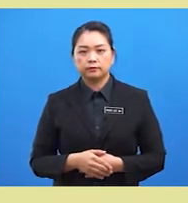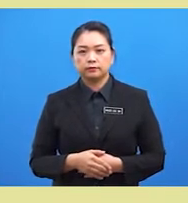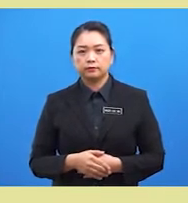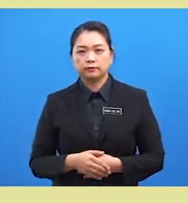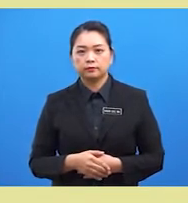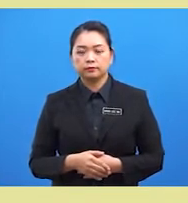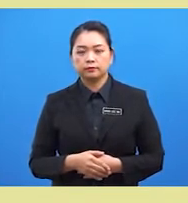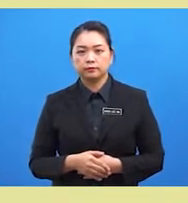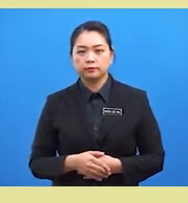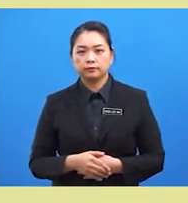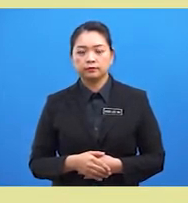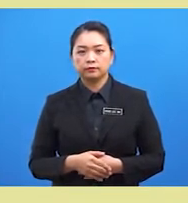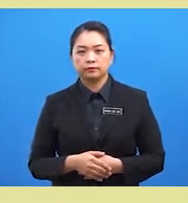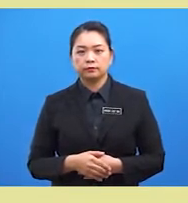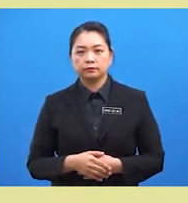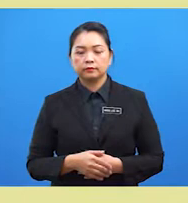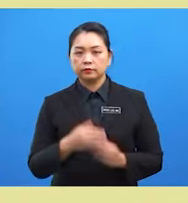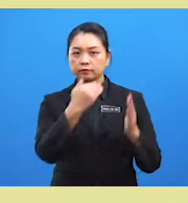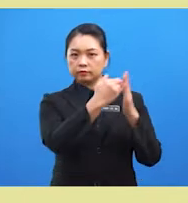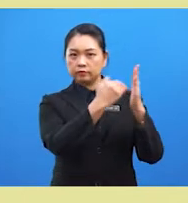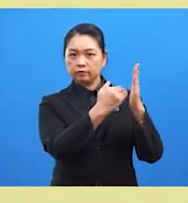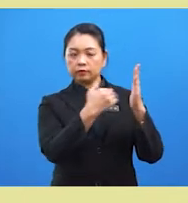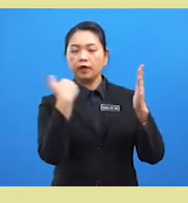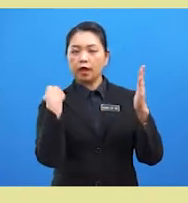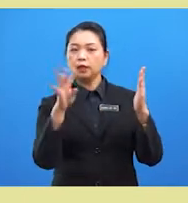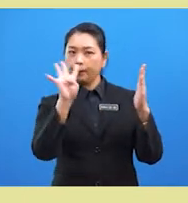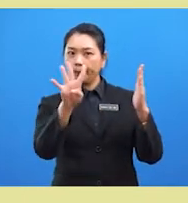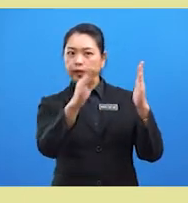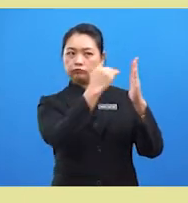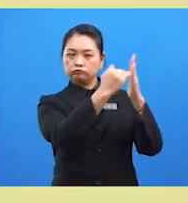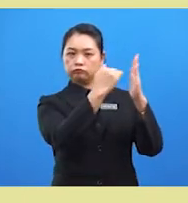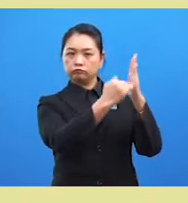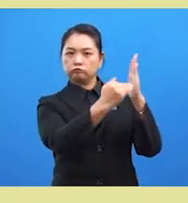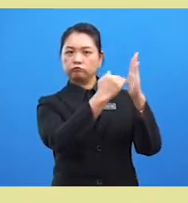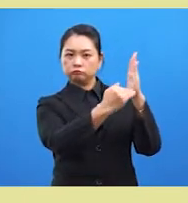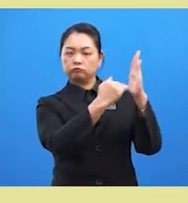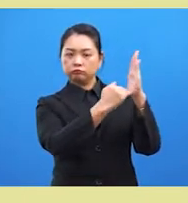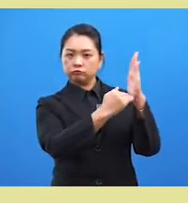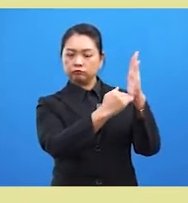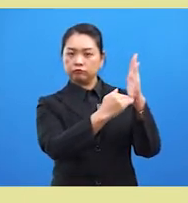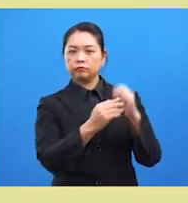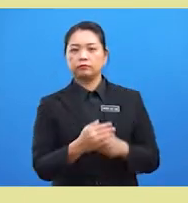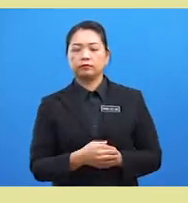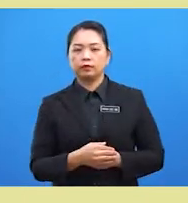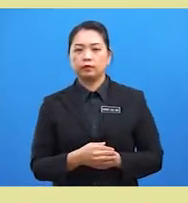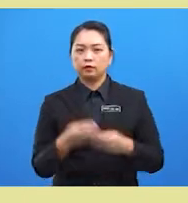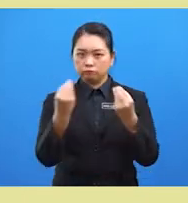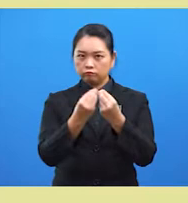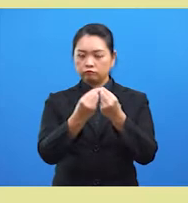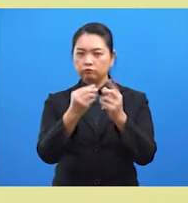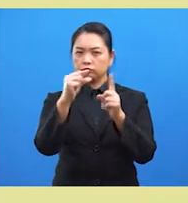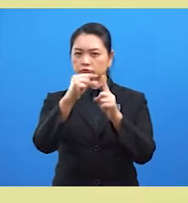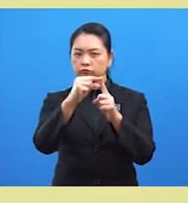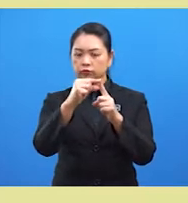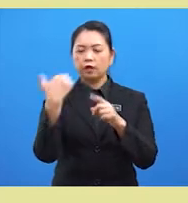ini mengandungi 4 baris. Bilangan patah perkataan adalah antara